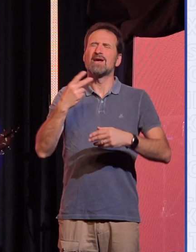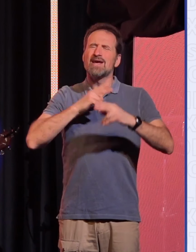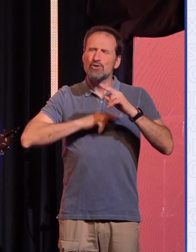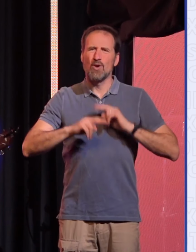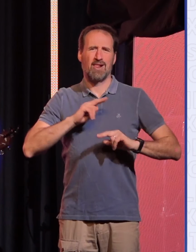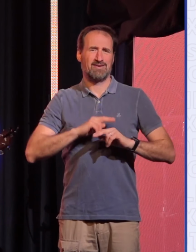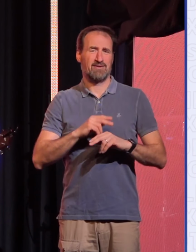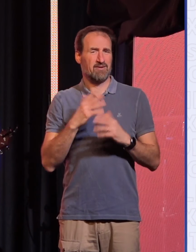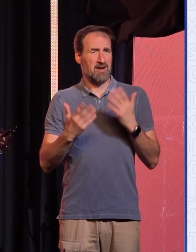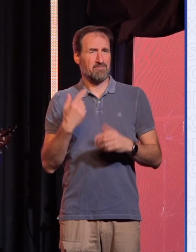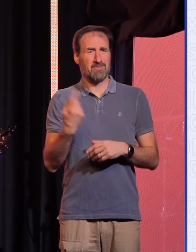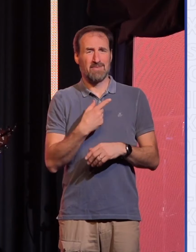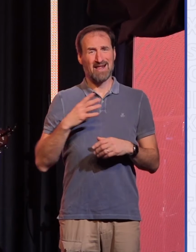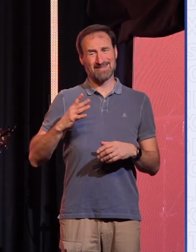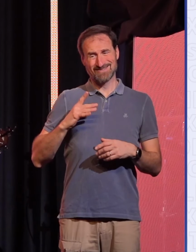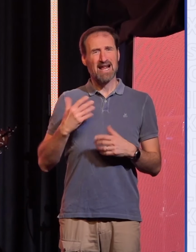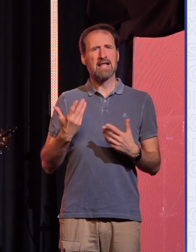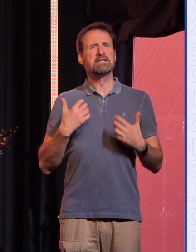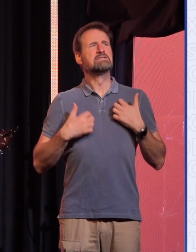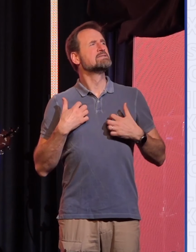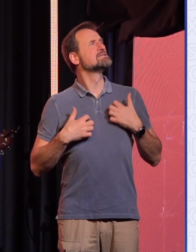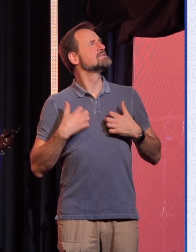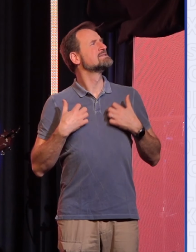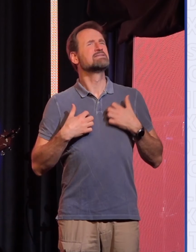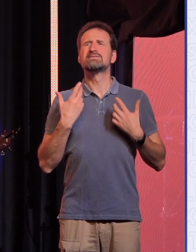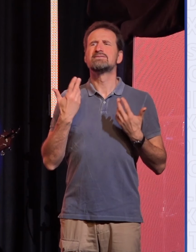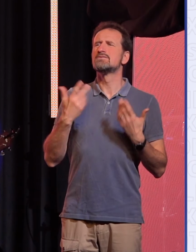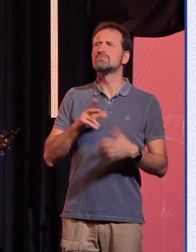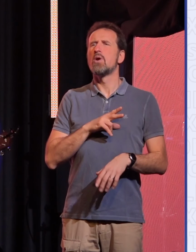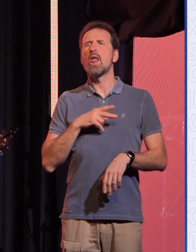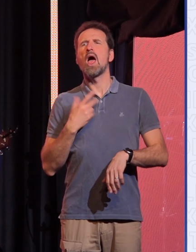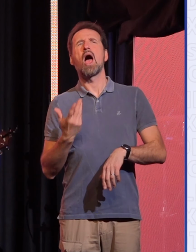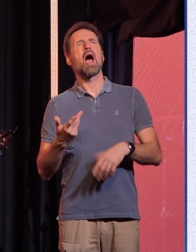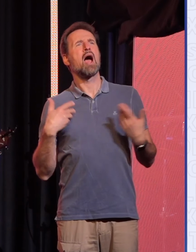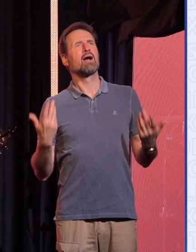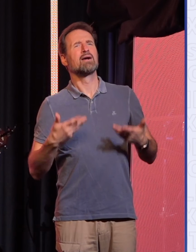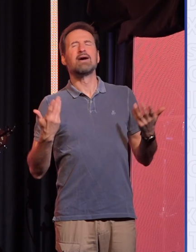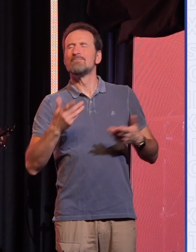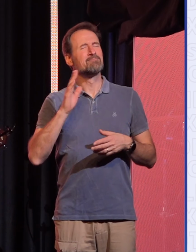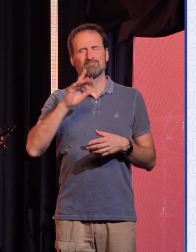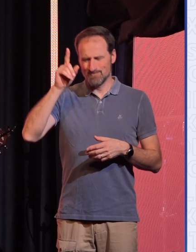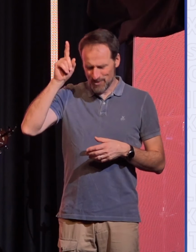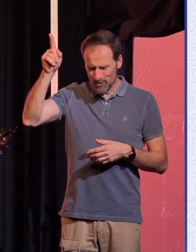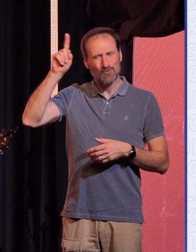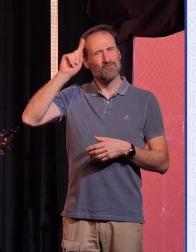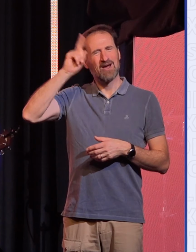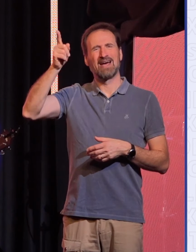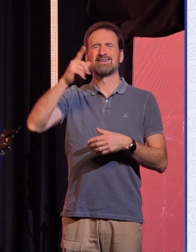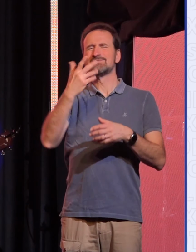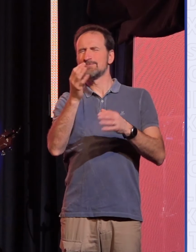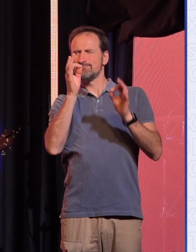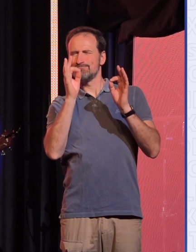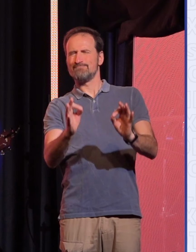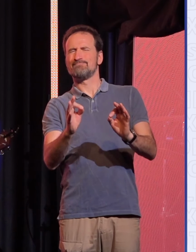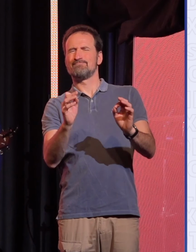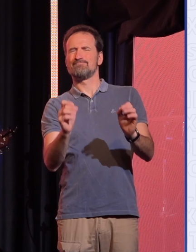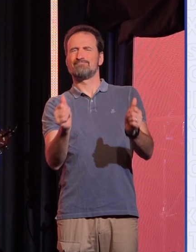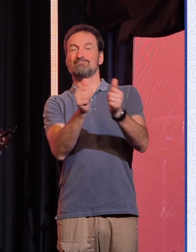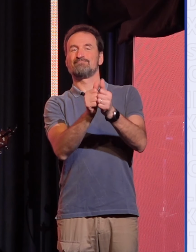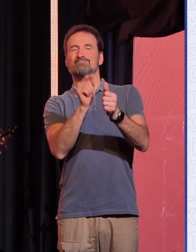diesem Punkt kommt. Aber du hast die richtige Partnerin und Partner für uns. Und genauso bete ich auch für